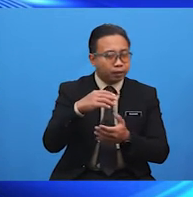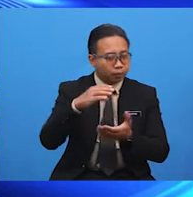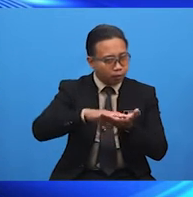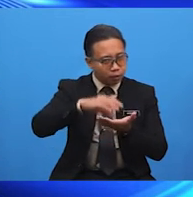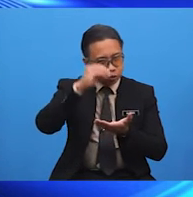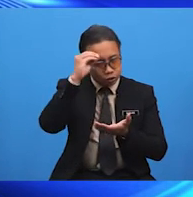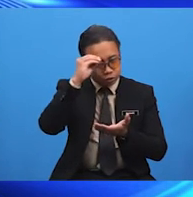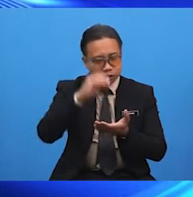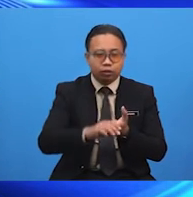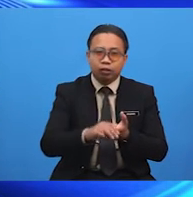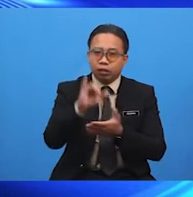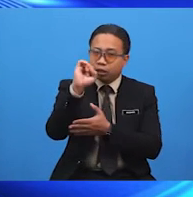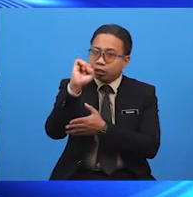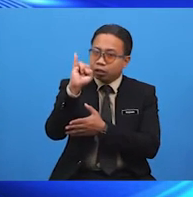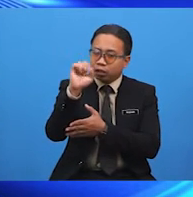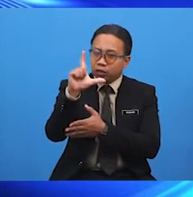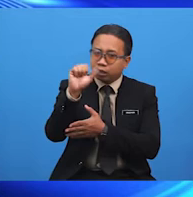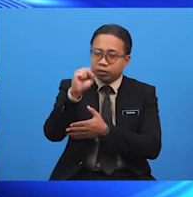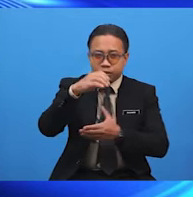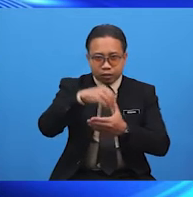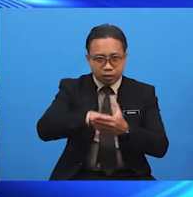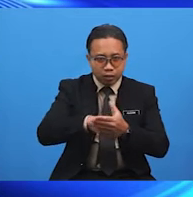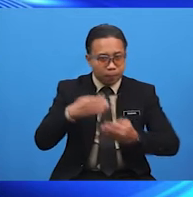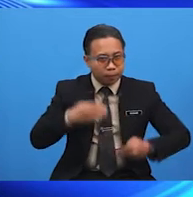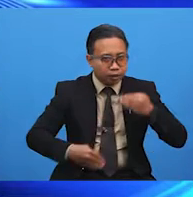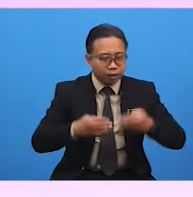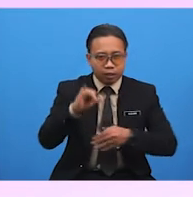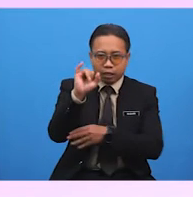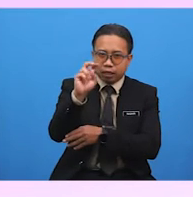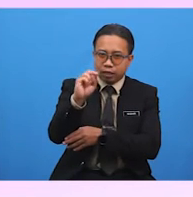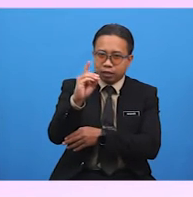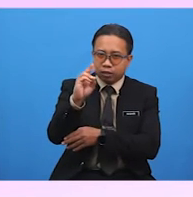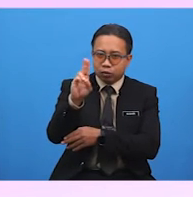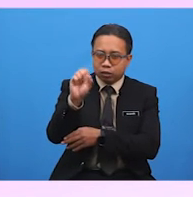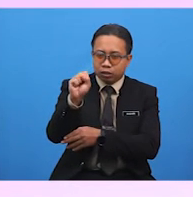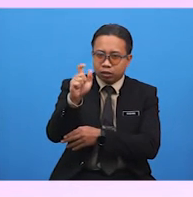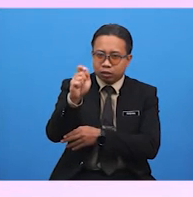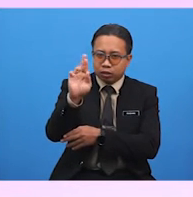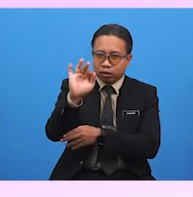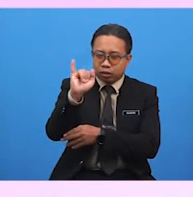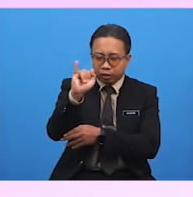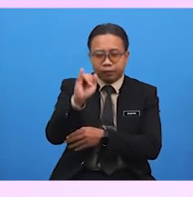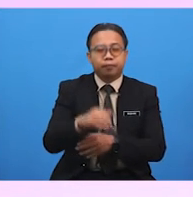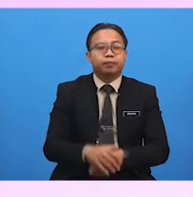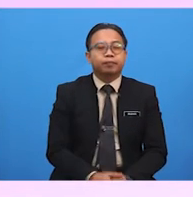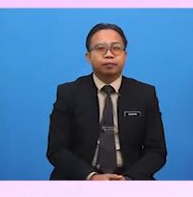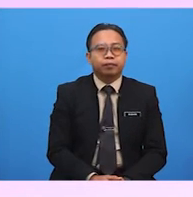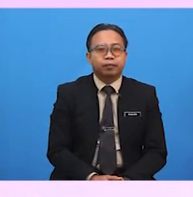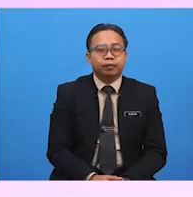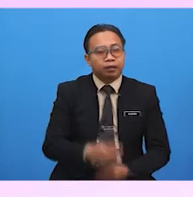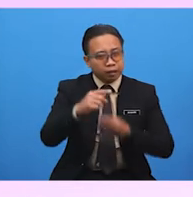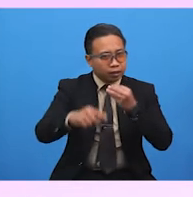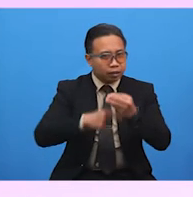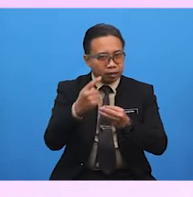Mendalami ilustrasi yang digunakan dalam bidang industri. Ilustrasi dalam bidang industri pula